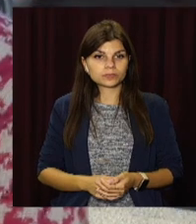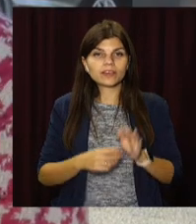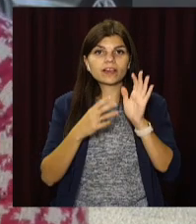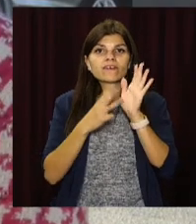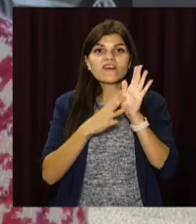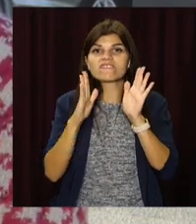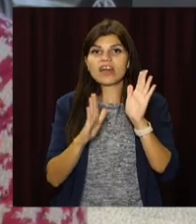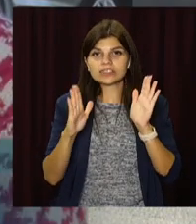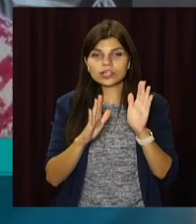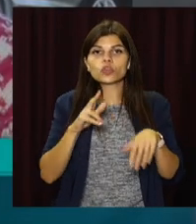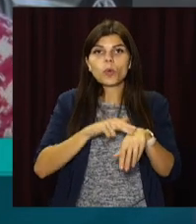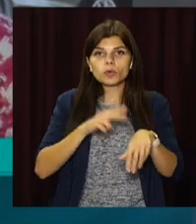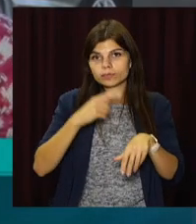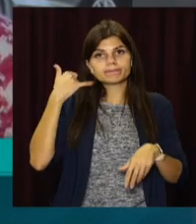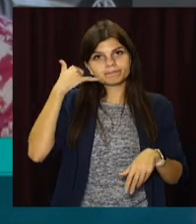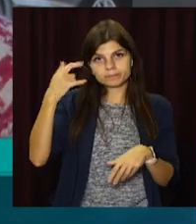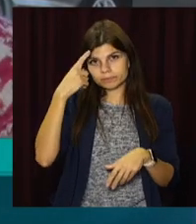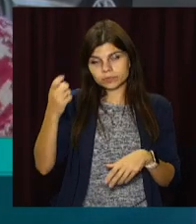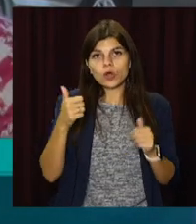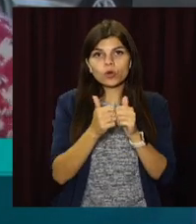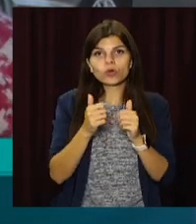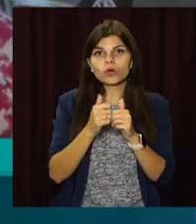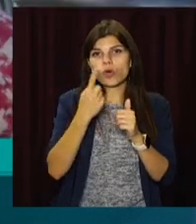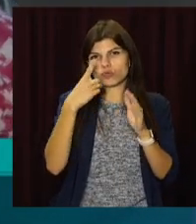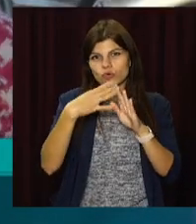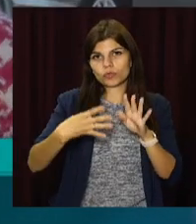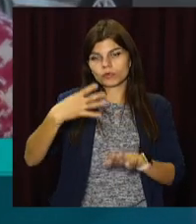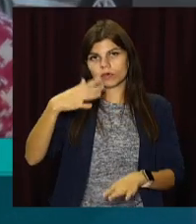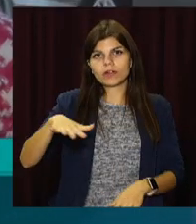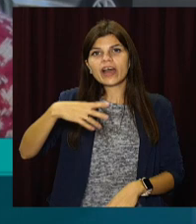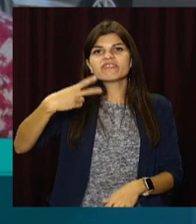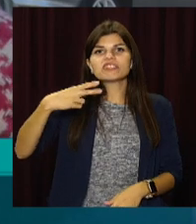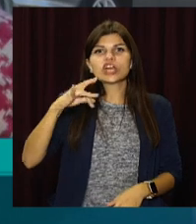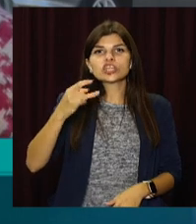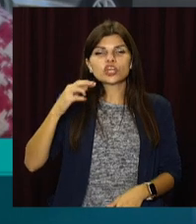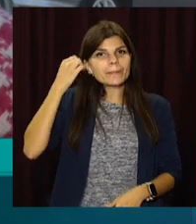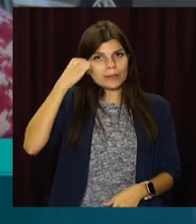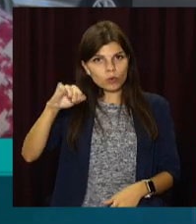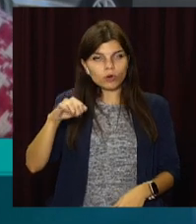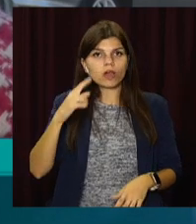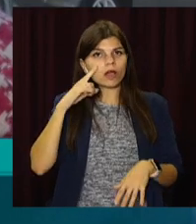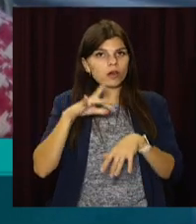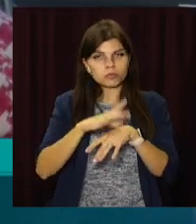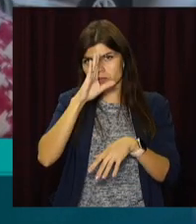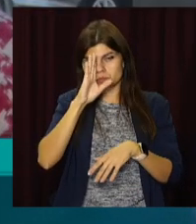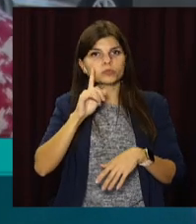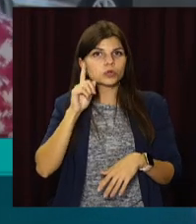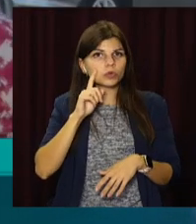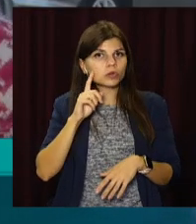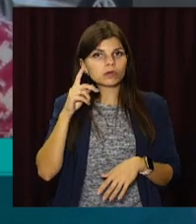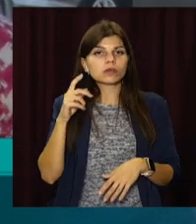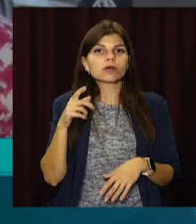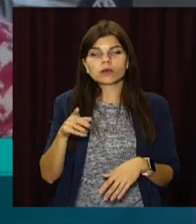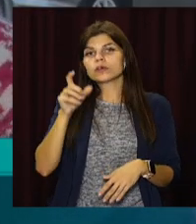8 вересня до поліції надійшло повідомлення, що біля одного з будинків по вулиці 20-річчя Перемоги виявлено тіло чоловіка.